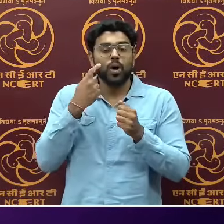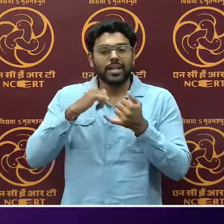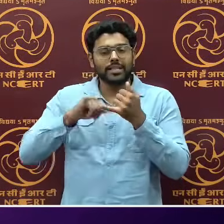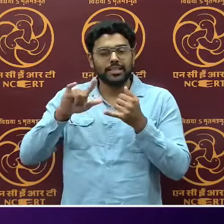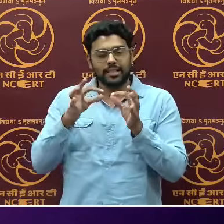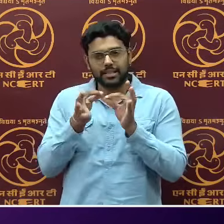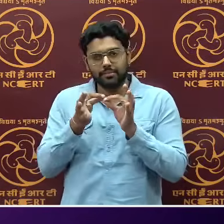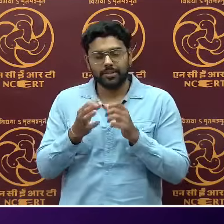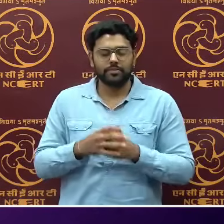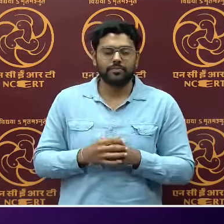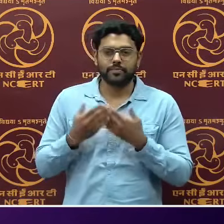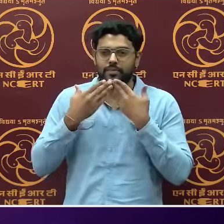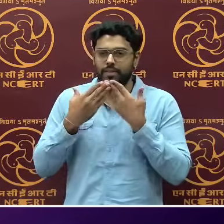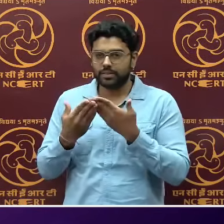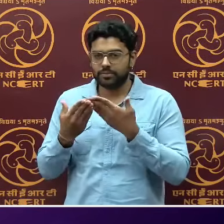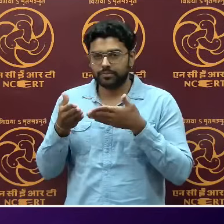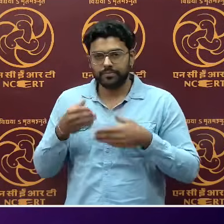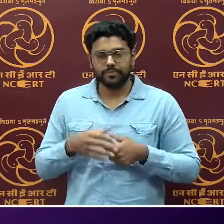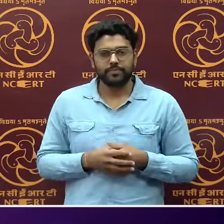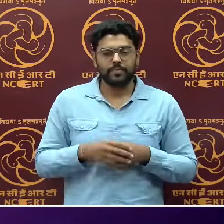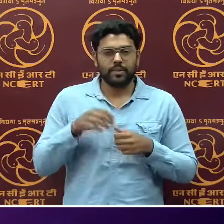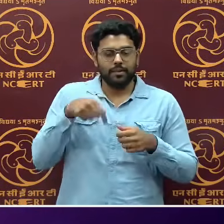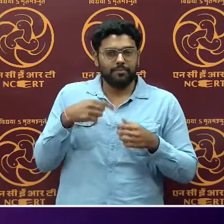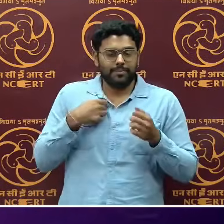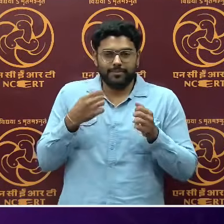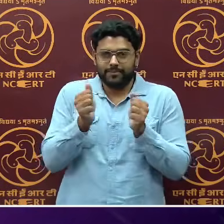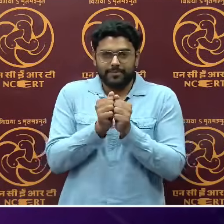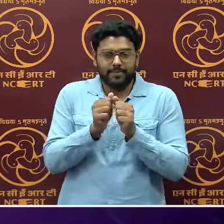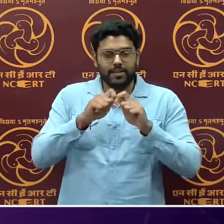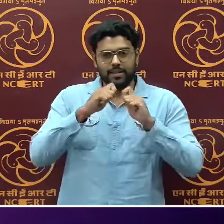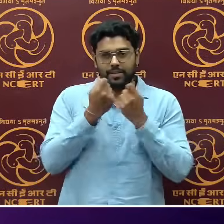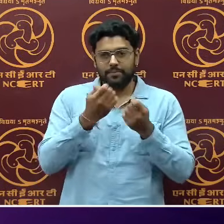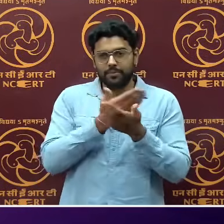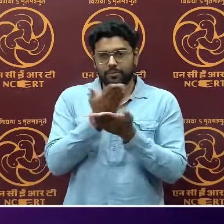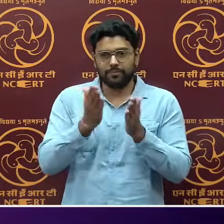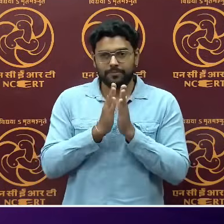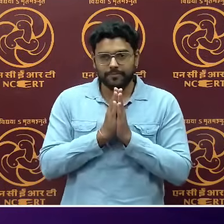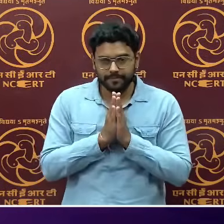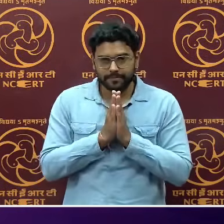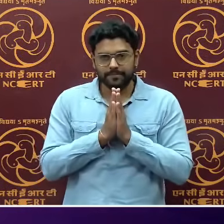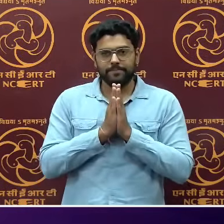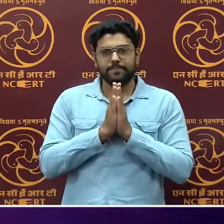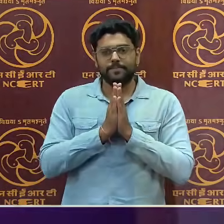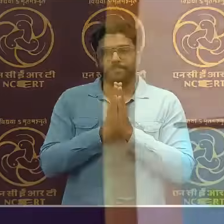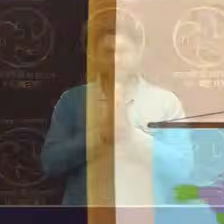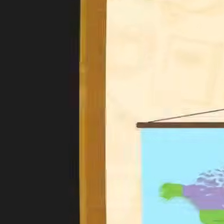देव. आपका बहुत बहुत धन्यवाद करते हैं. मैं सृजन राजपूत हूँ. नमस्कार स्वीकार कीजिए.